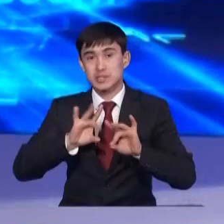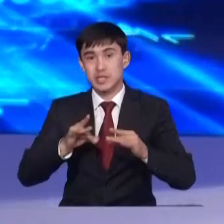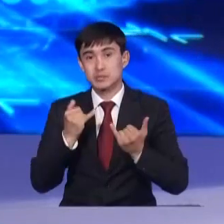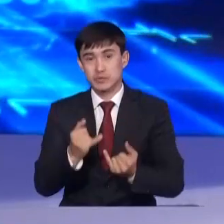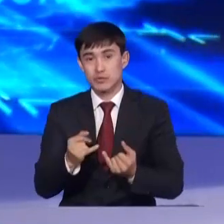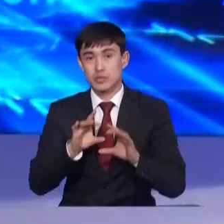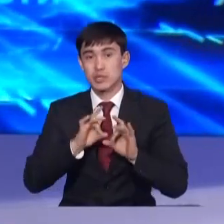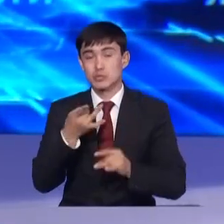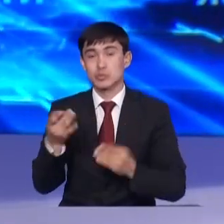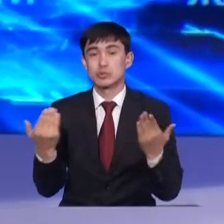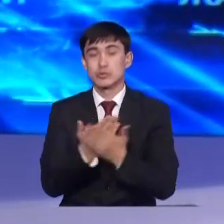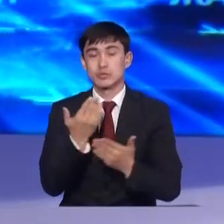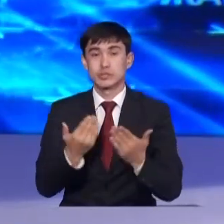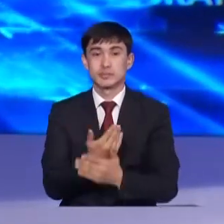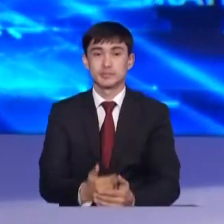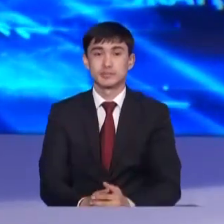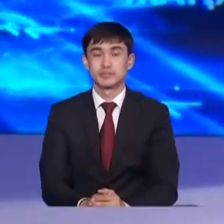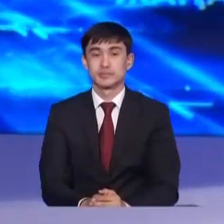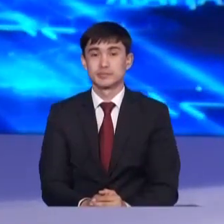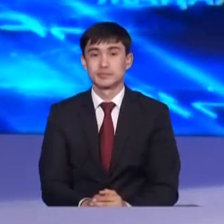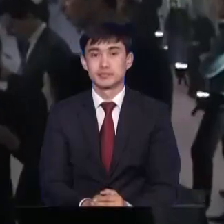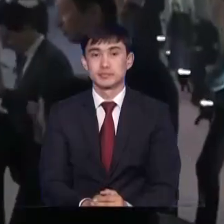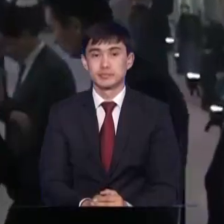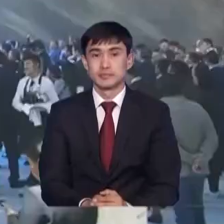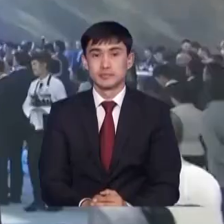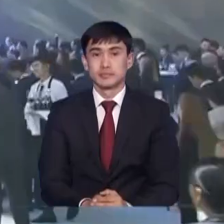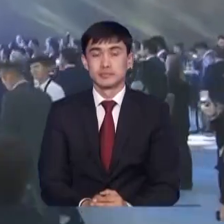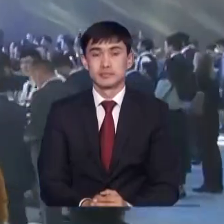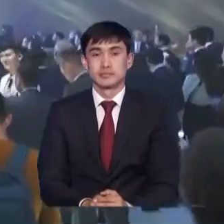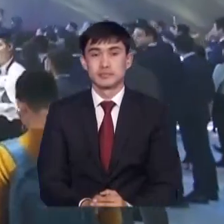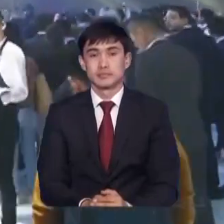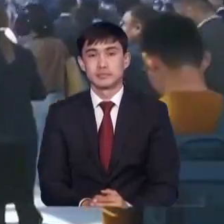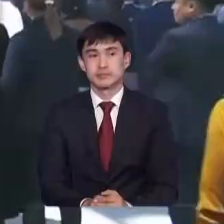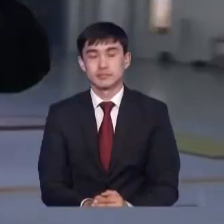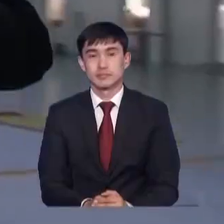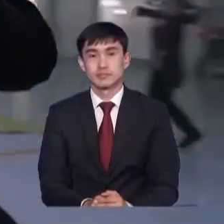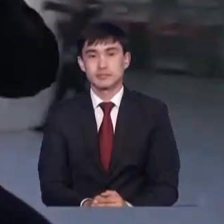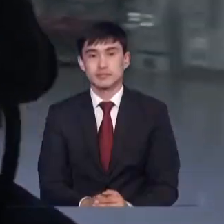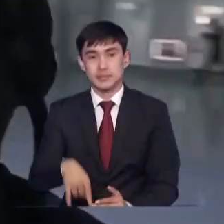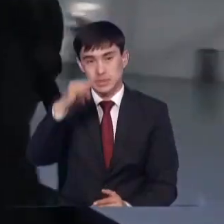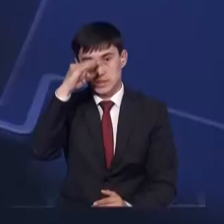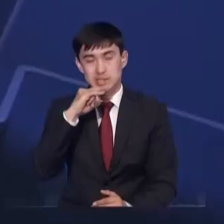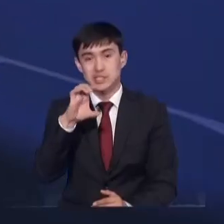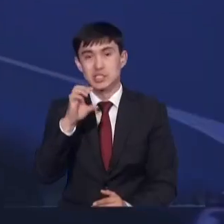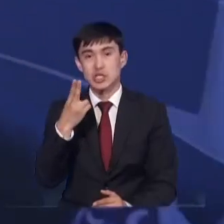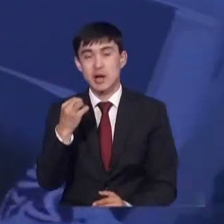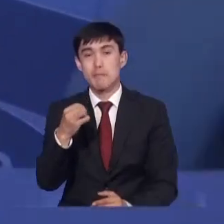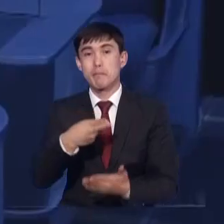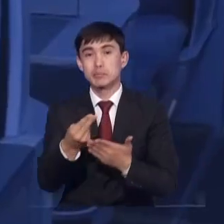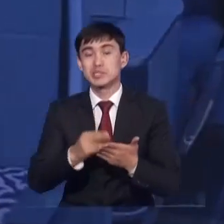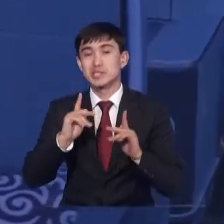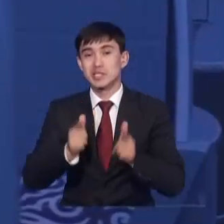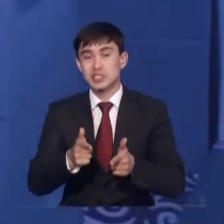сегодняшнем выпуске республиканских новостей Казахстана и США подписали